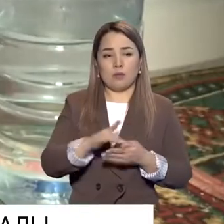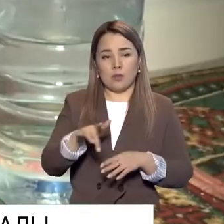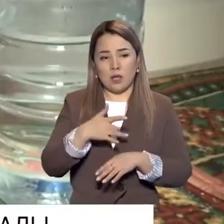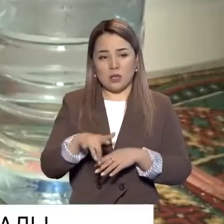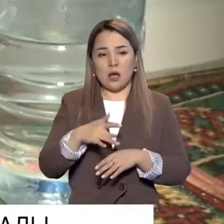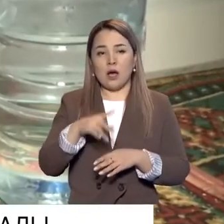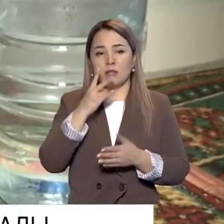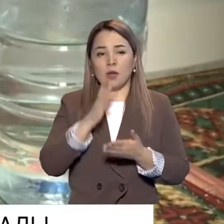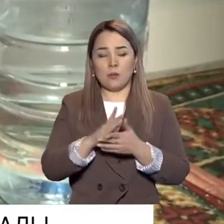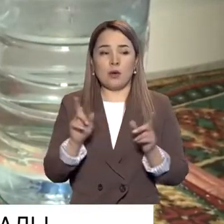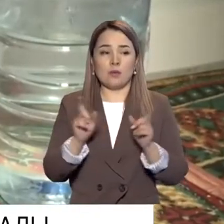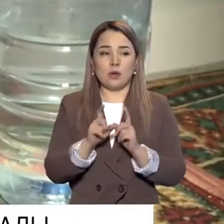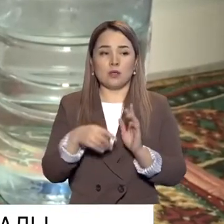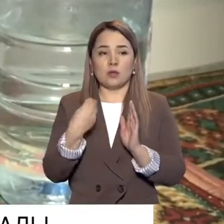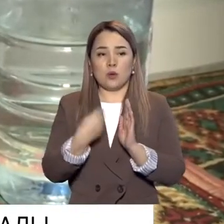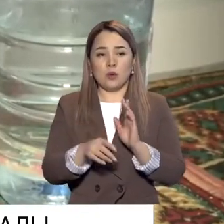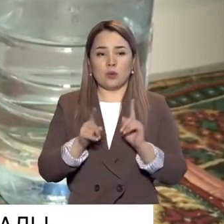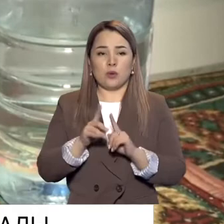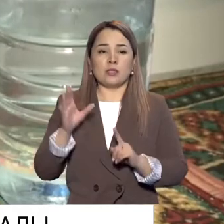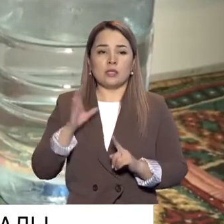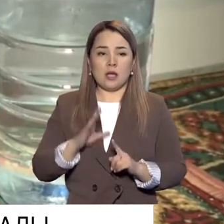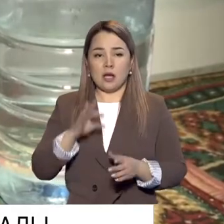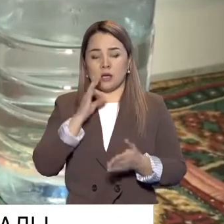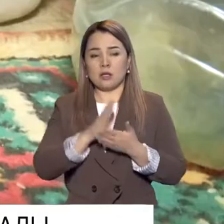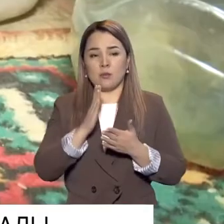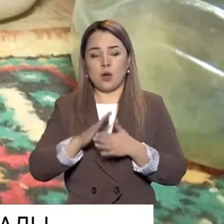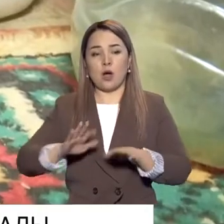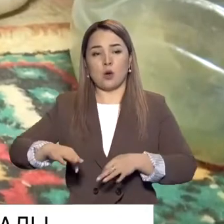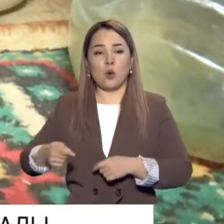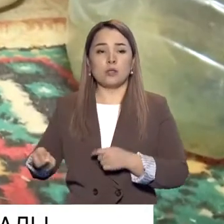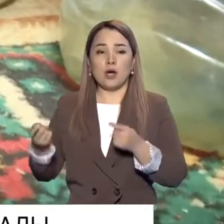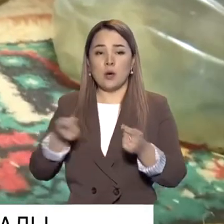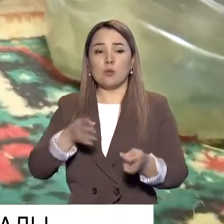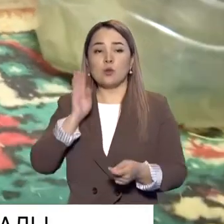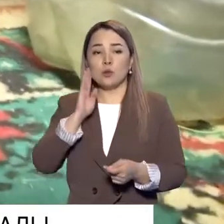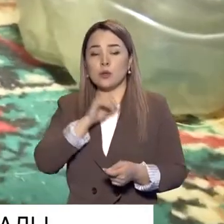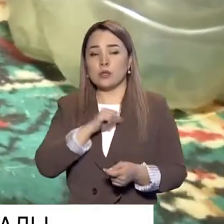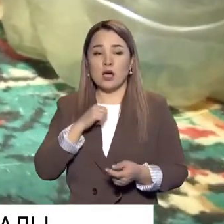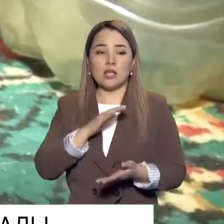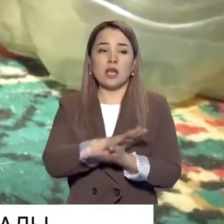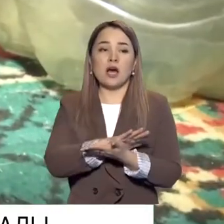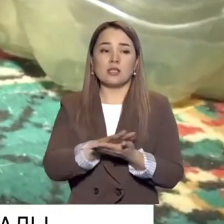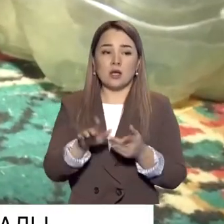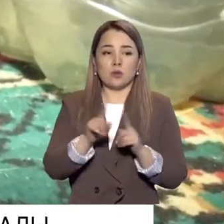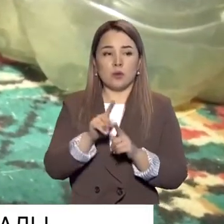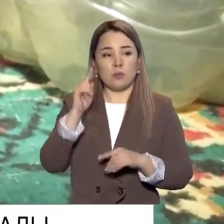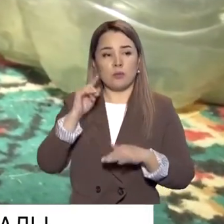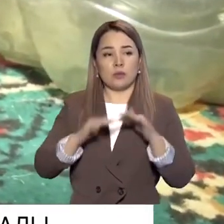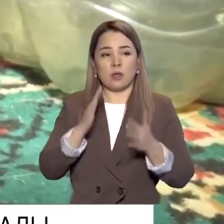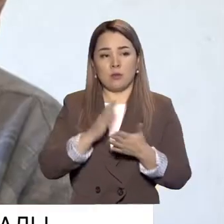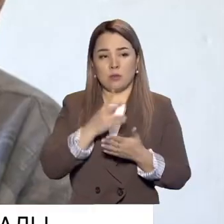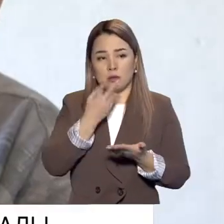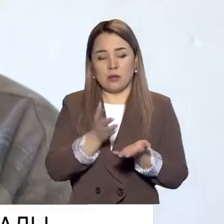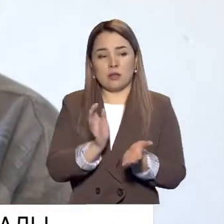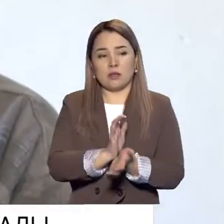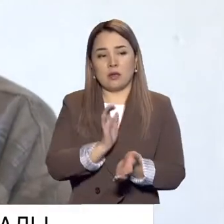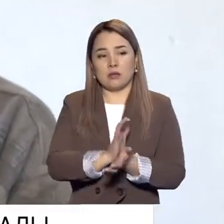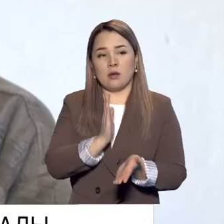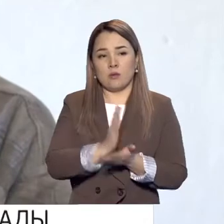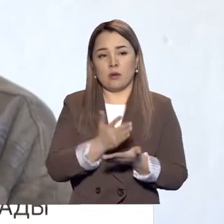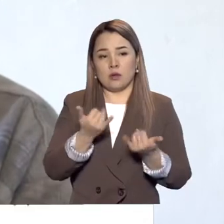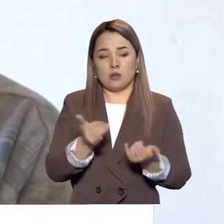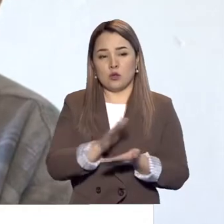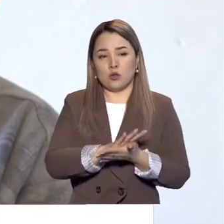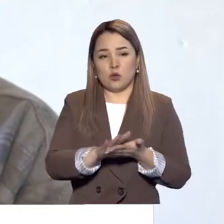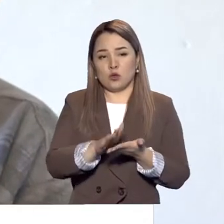қалады. Ондайда дүкеннен сатып алуға тура келеді. Көлікпен тасымалданатын судың өзінің тазалығына күмәндіміз, дейді тұрғындар. Тұрғандамыз